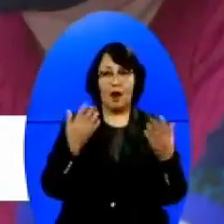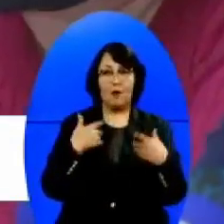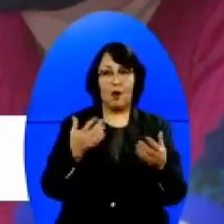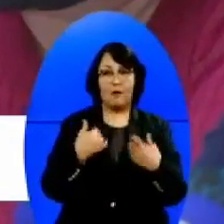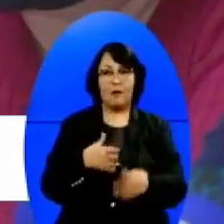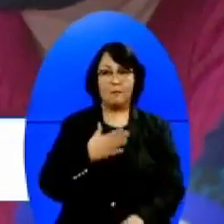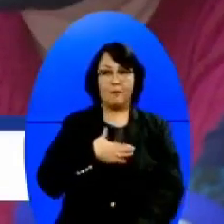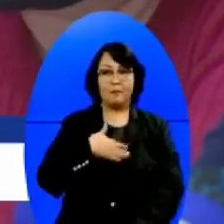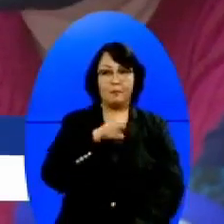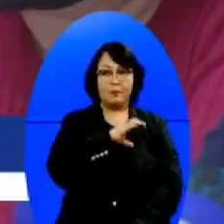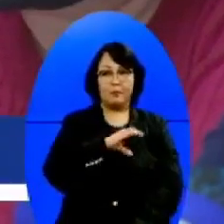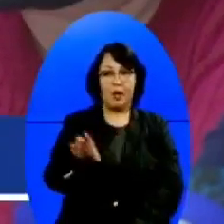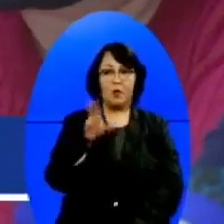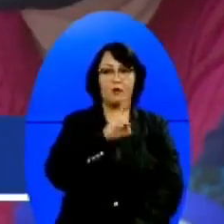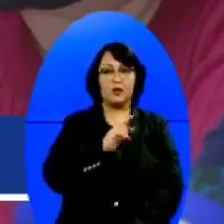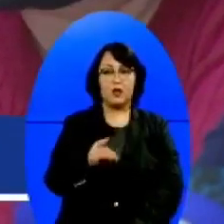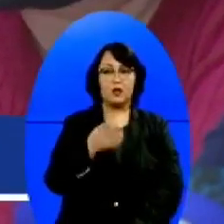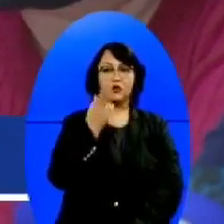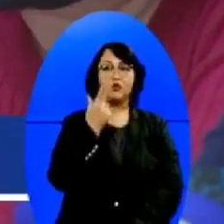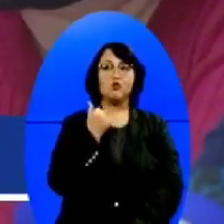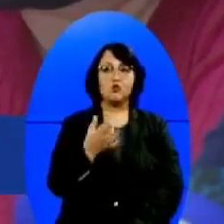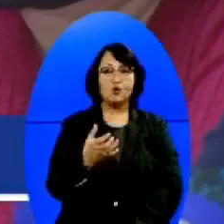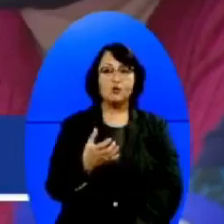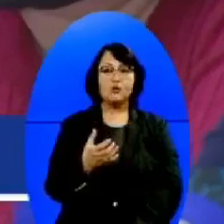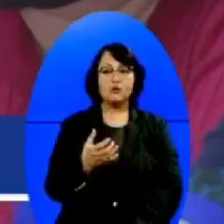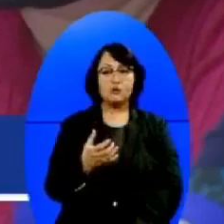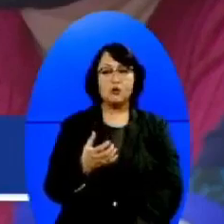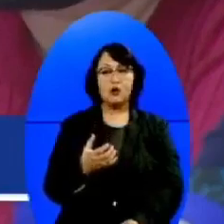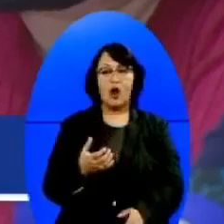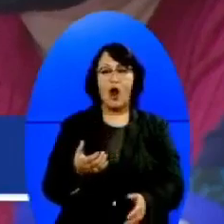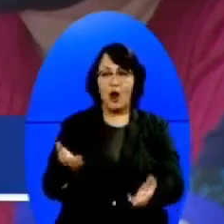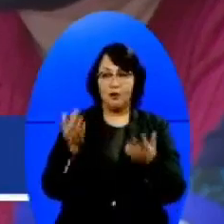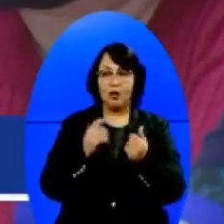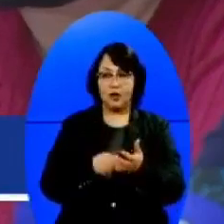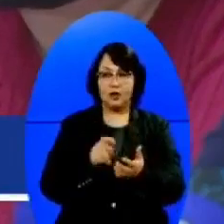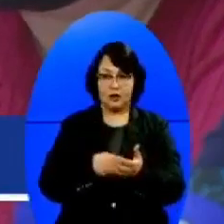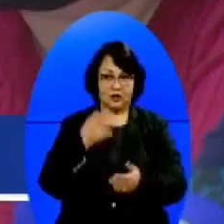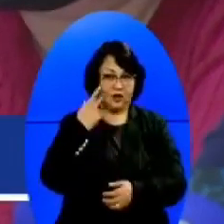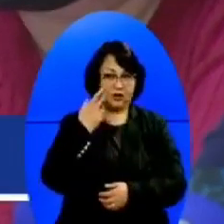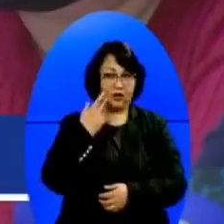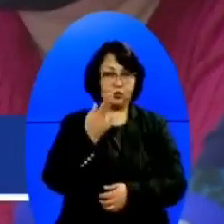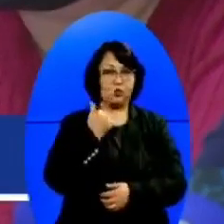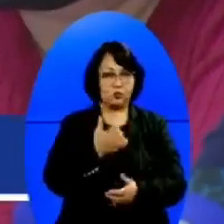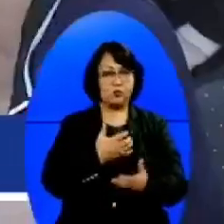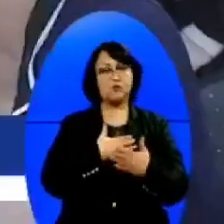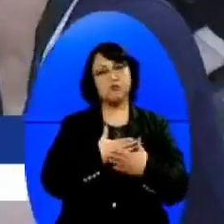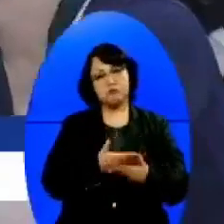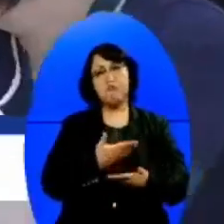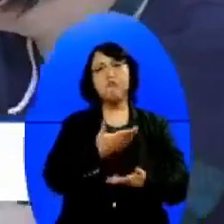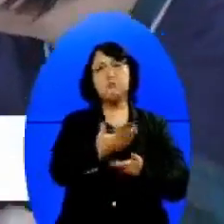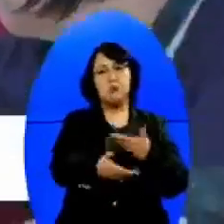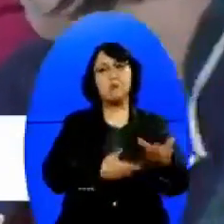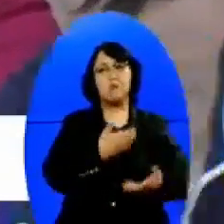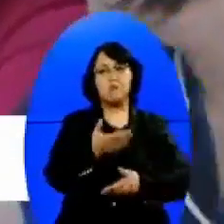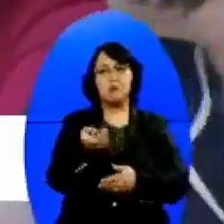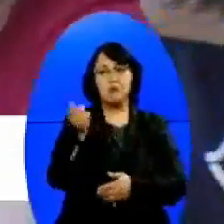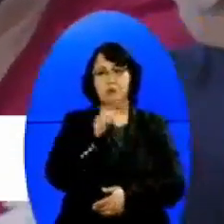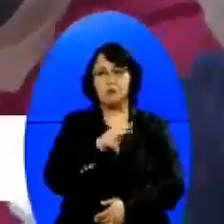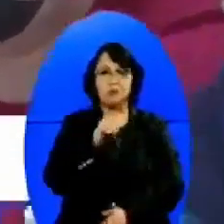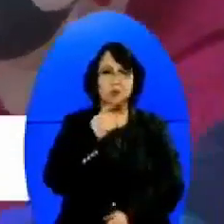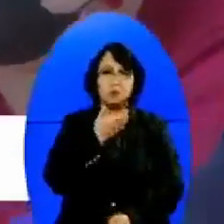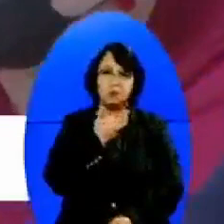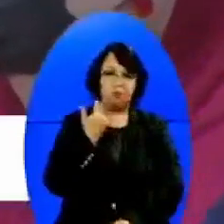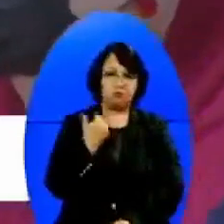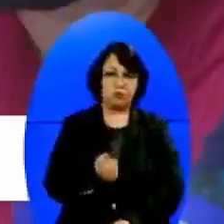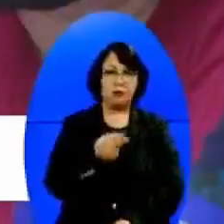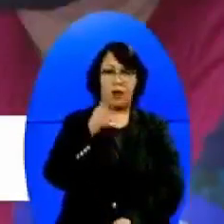дээр цусны юу эргэлт тэр тоолонд цусаа өгчээсэн. Ямар нэг өндрөл мөндрөл бол ерөөсө гардаггүй. Наач нь одоо 17